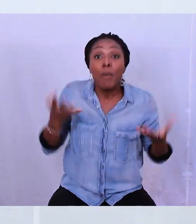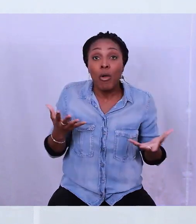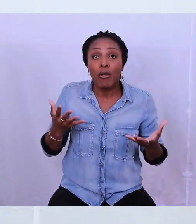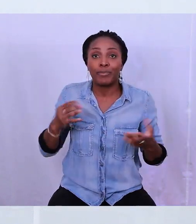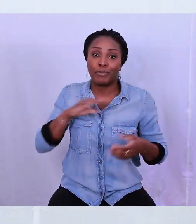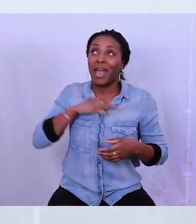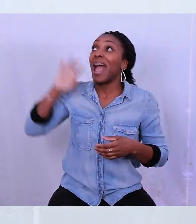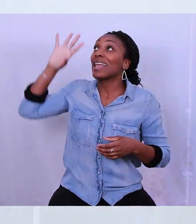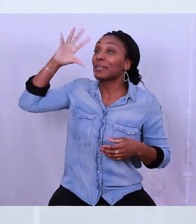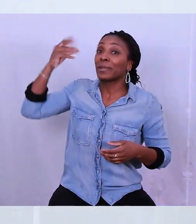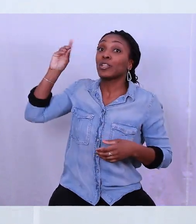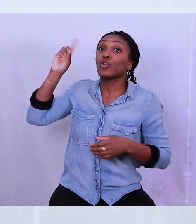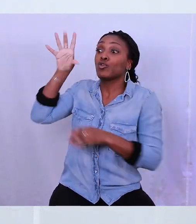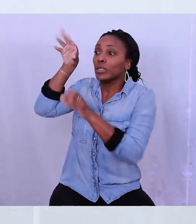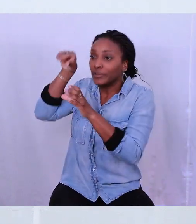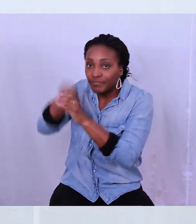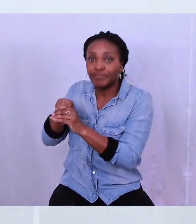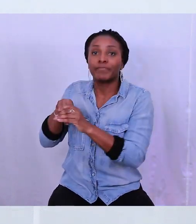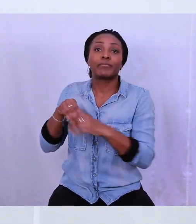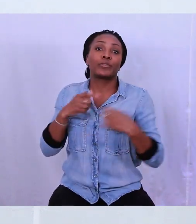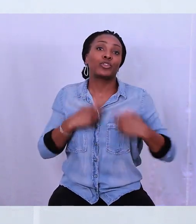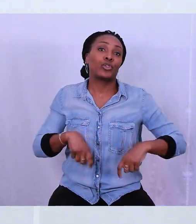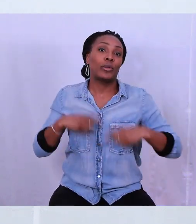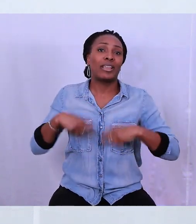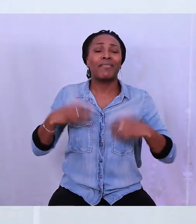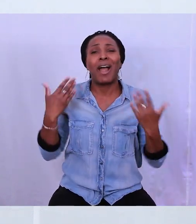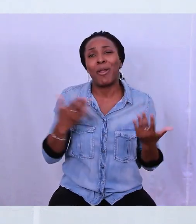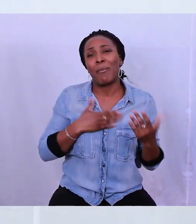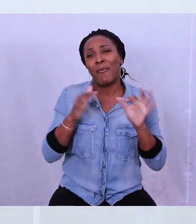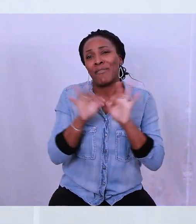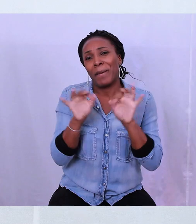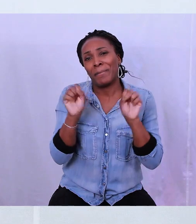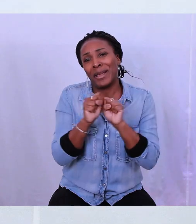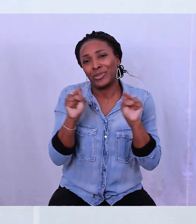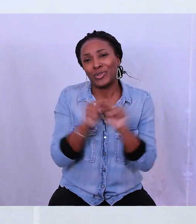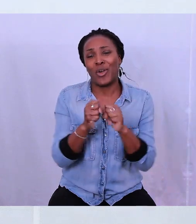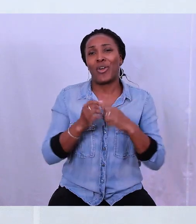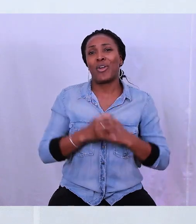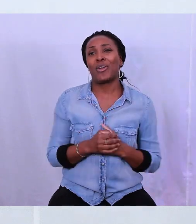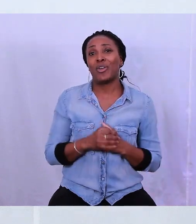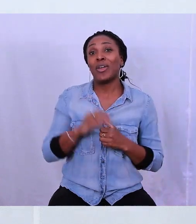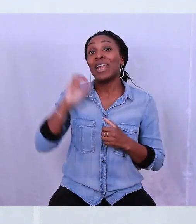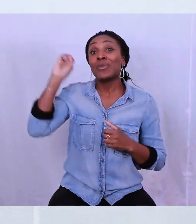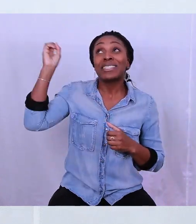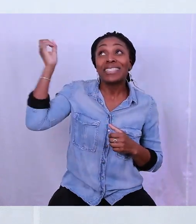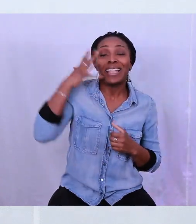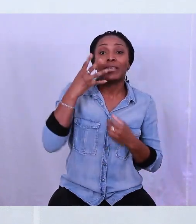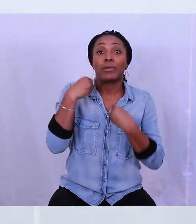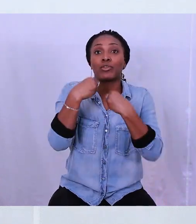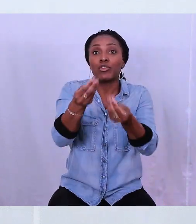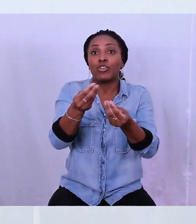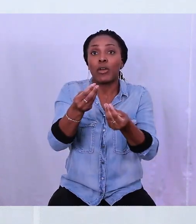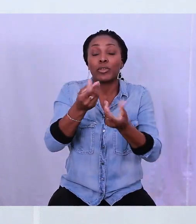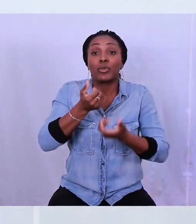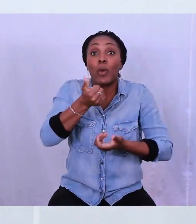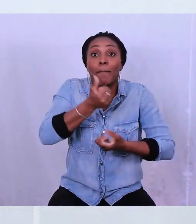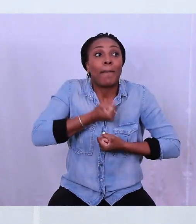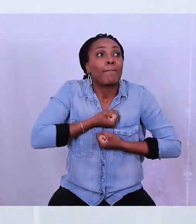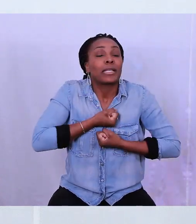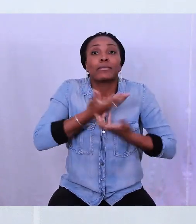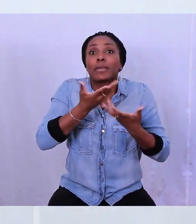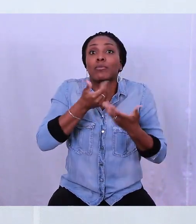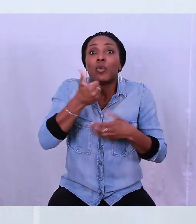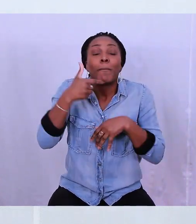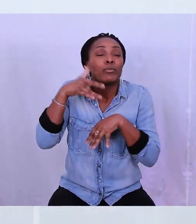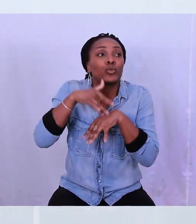de Dieu était en Joseph. Donc l'Esprit qui est en toi, mon frère, ma sœur, va te faire dire des choses et vivre des choses que tu ne peux même pas